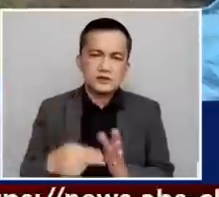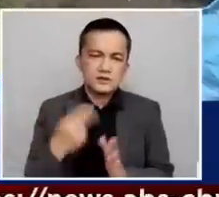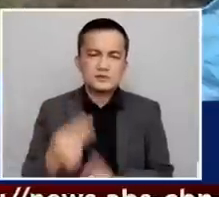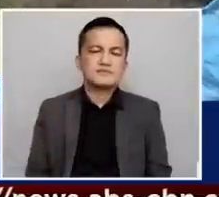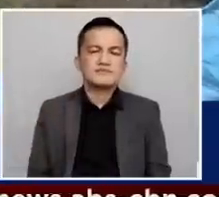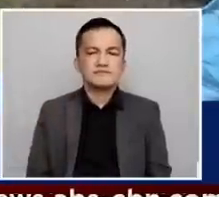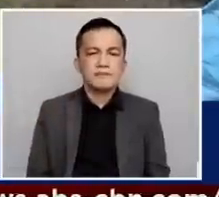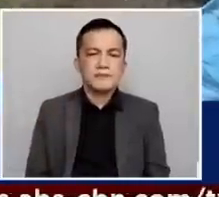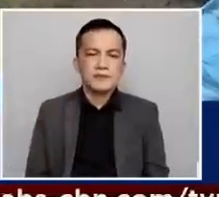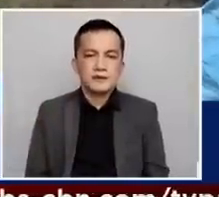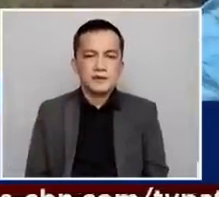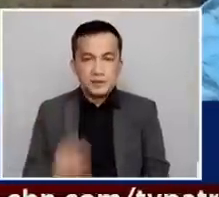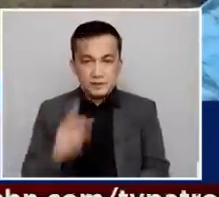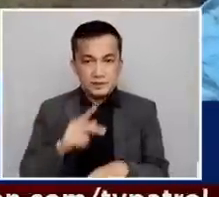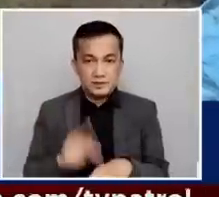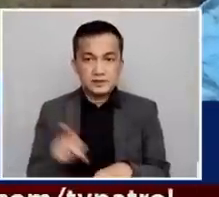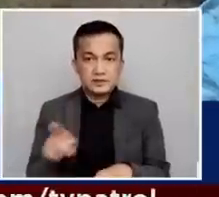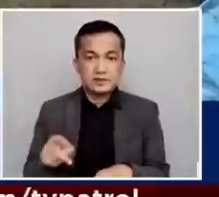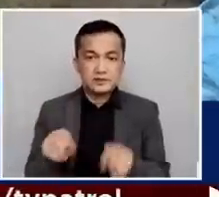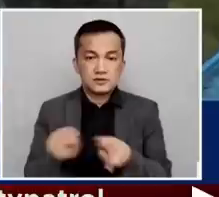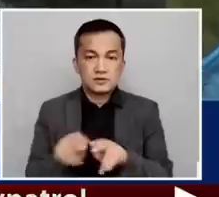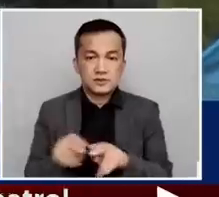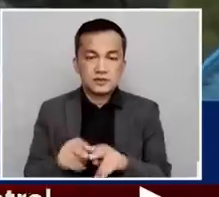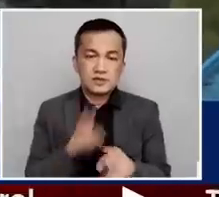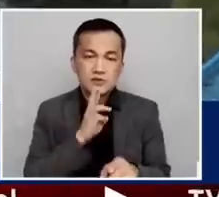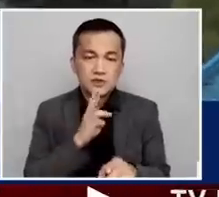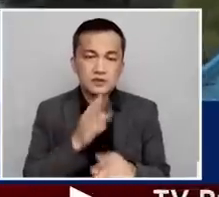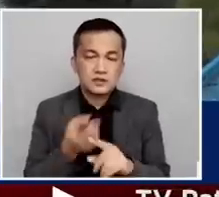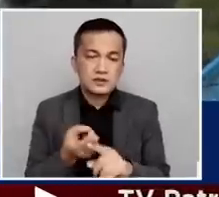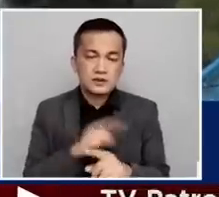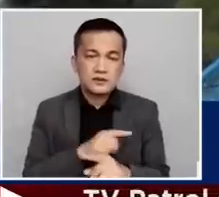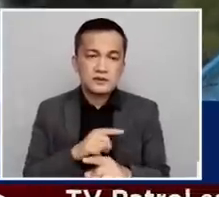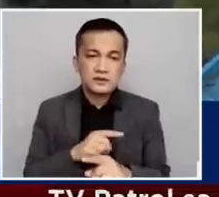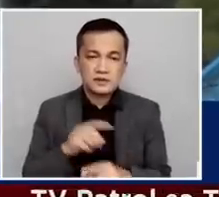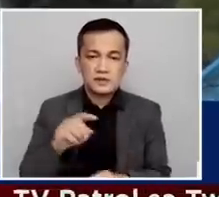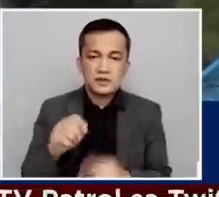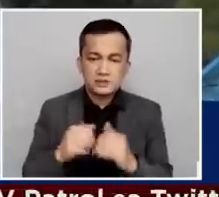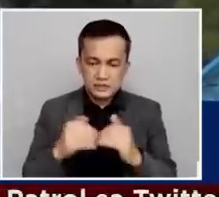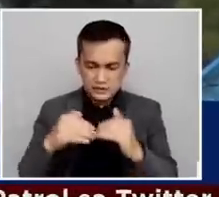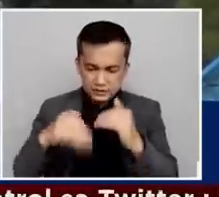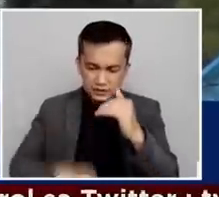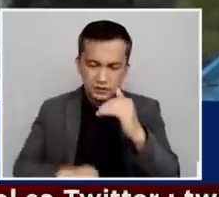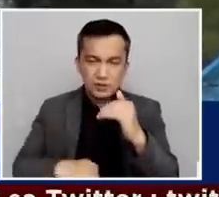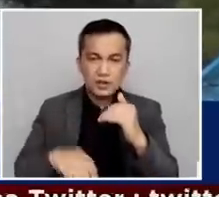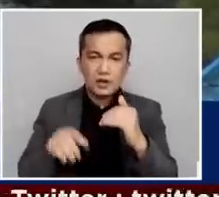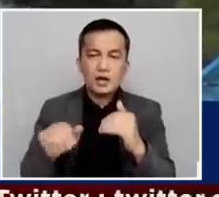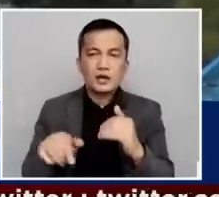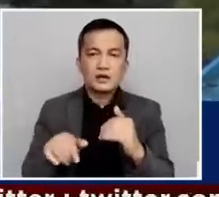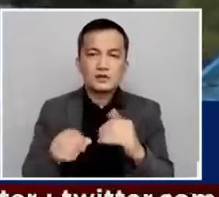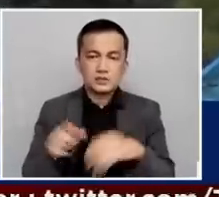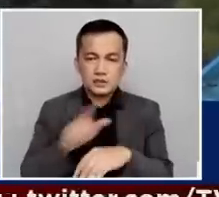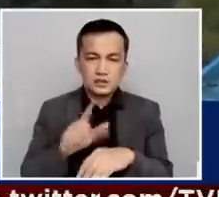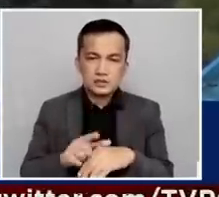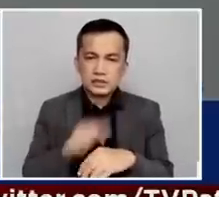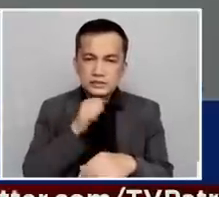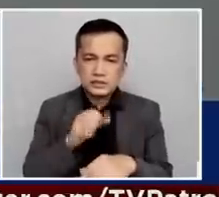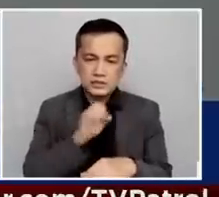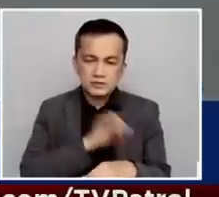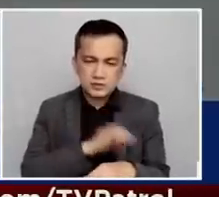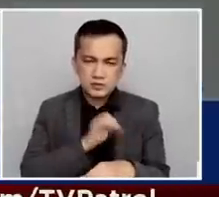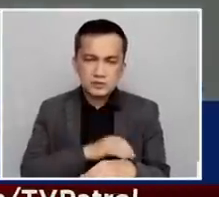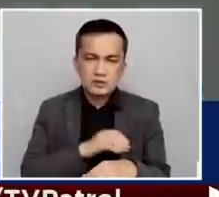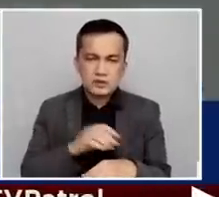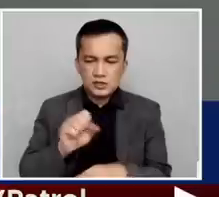Sa Pilipinas, Anya, karamihan ng supply ng tubig ay nanggagaling sa underground aquifers at hindi napapakinabangan masyado ang